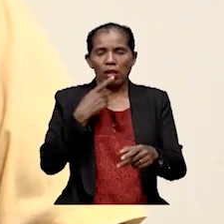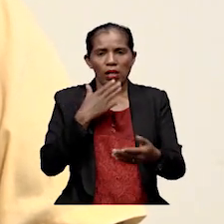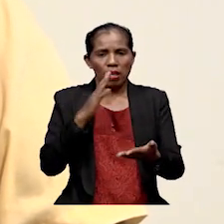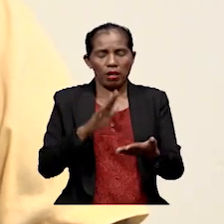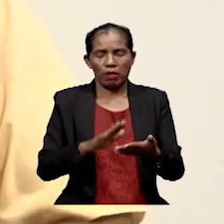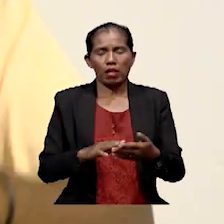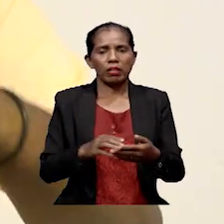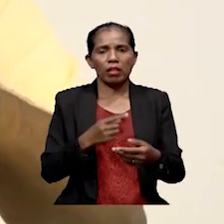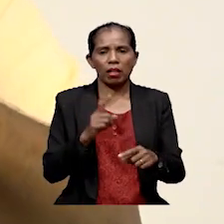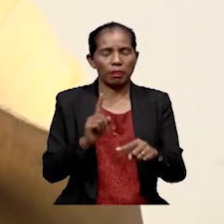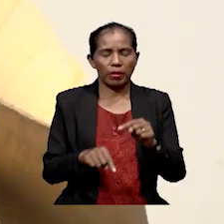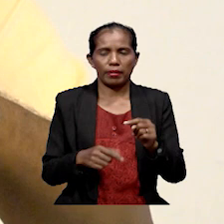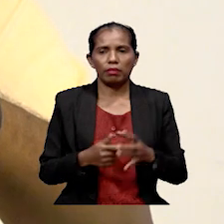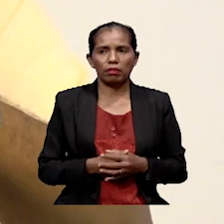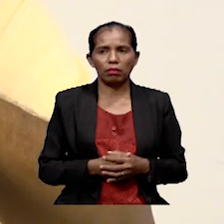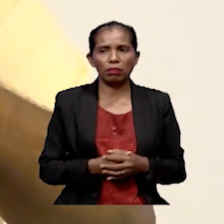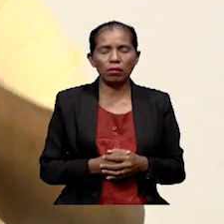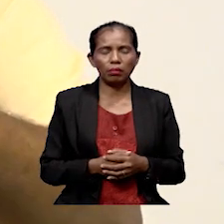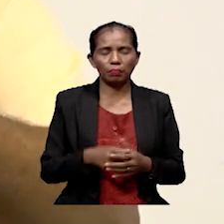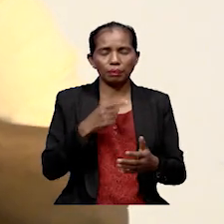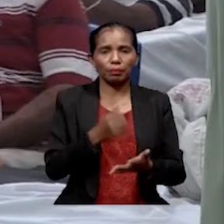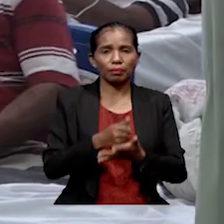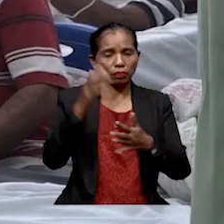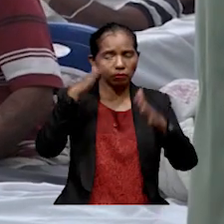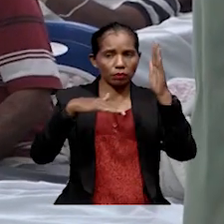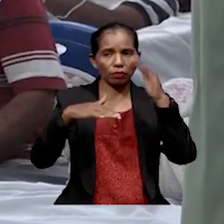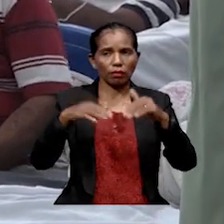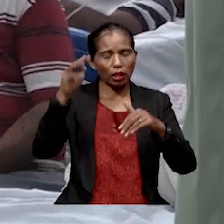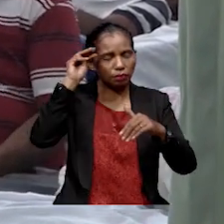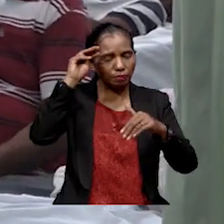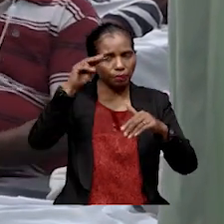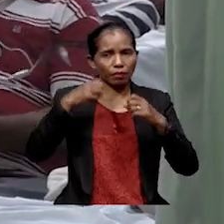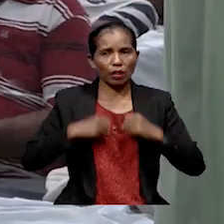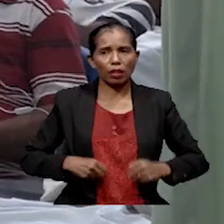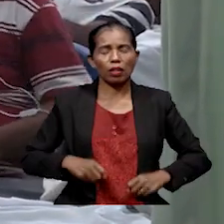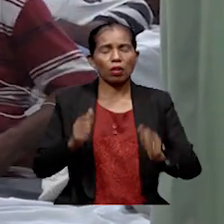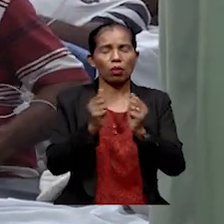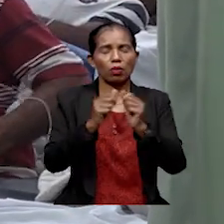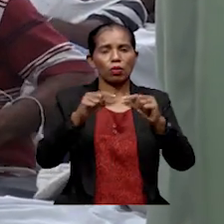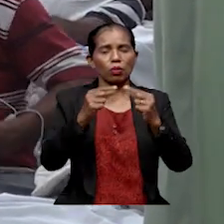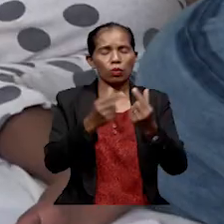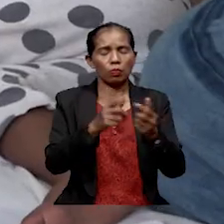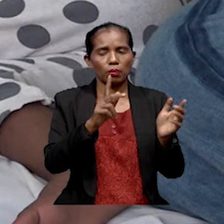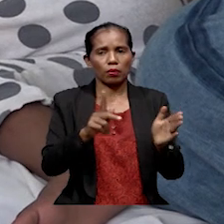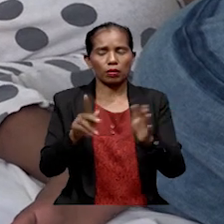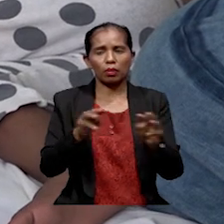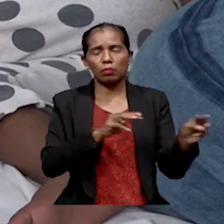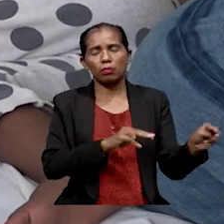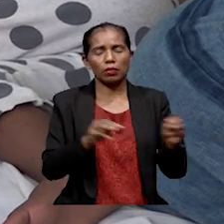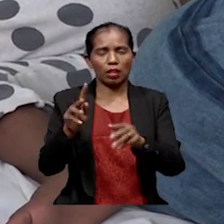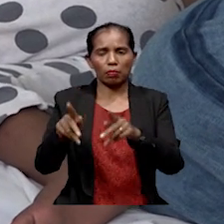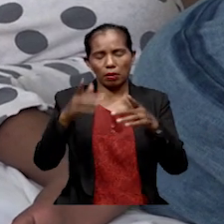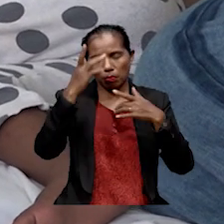sira me maksir atu soluciona problema espaço ne Ministério Saúde o equipa plano se muda paciente balung